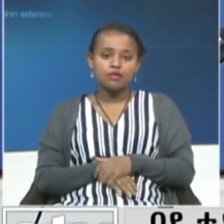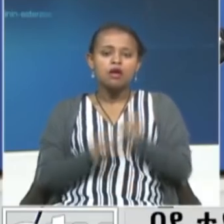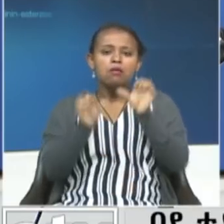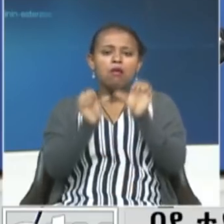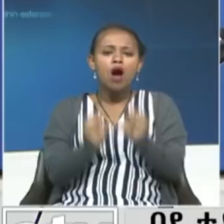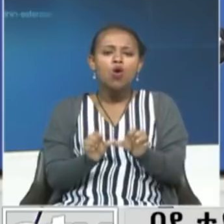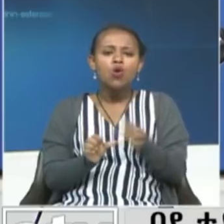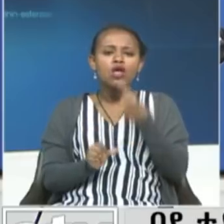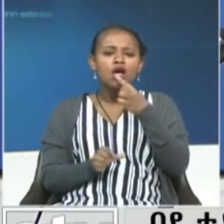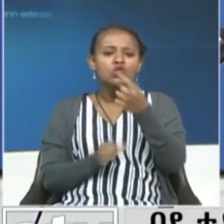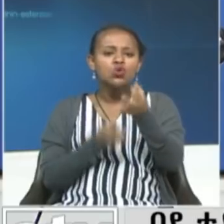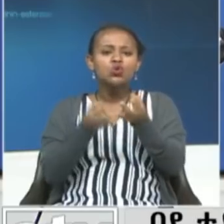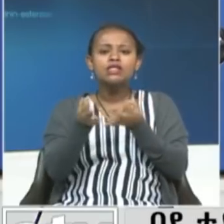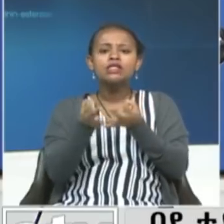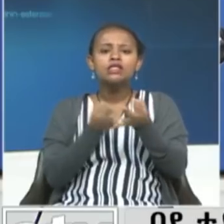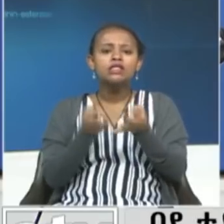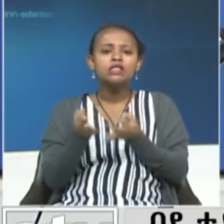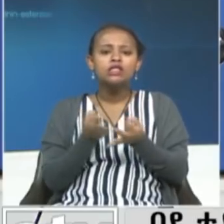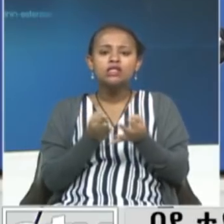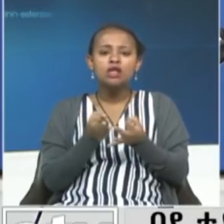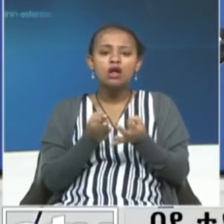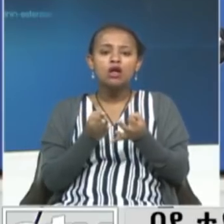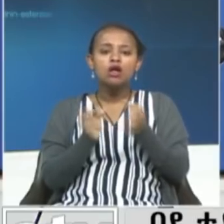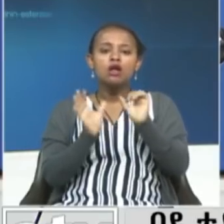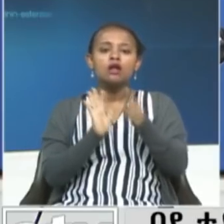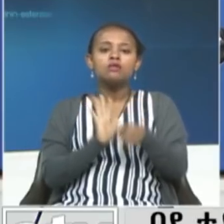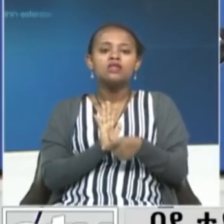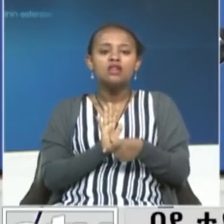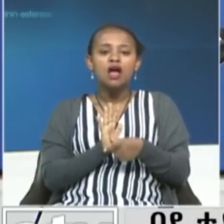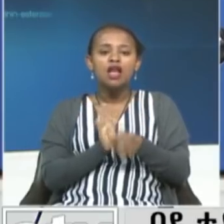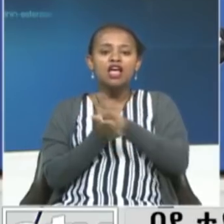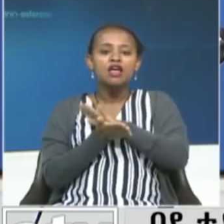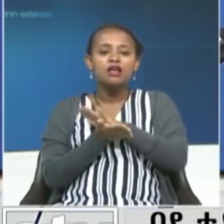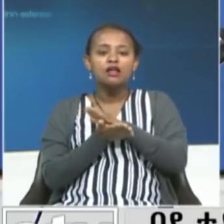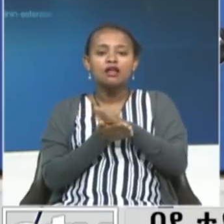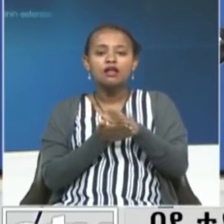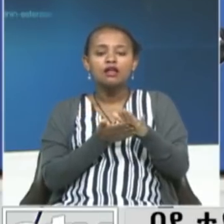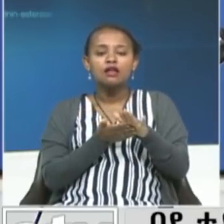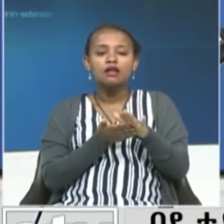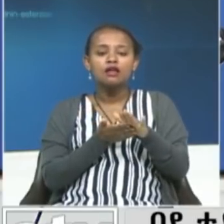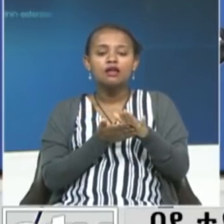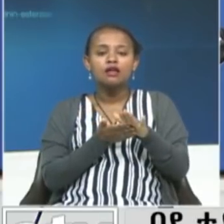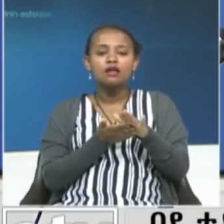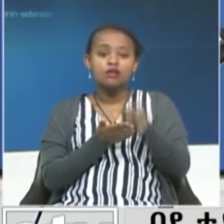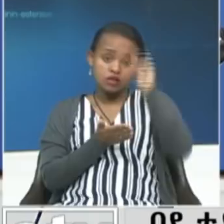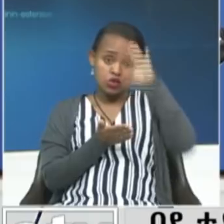ማቆያ ሲሉ እስኪ ግልጽ ያድርጉልን። ማቆያ አሁን ለምሳሌ ቼክአፕ የሚያደርጉ ሰዎች ሊሄዱ ይችላሉ።